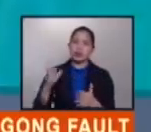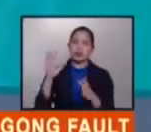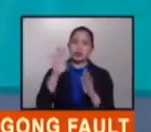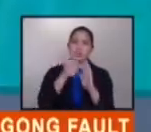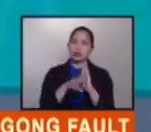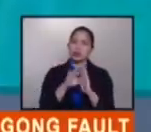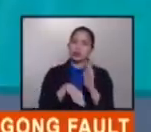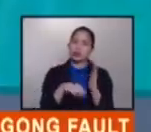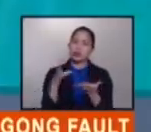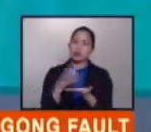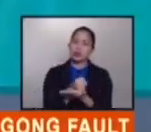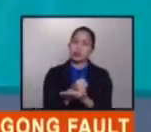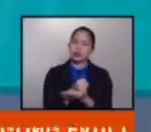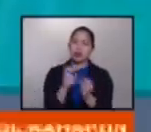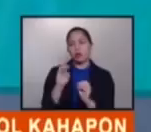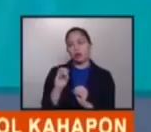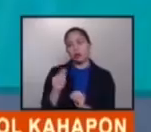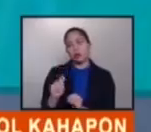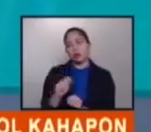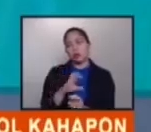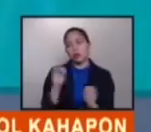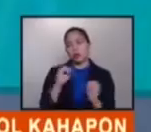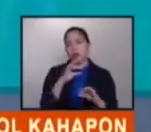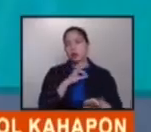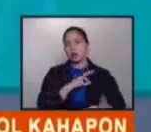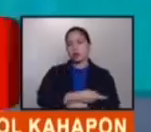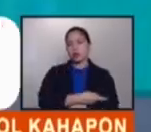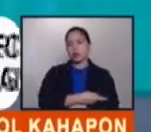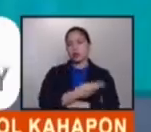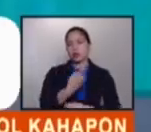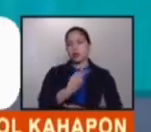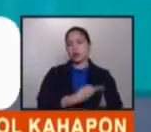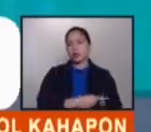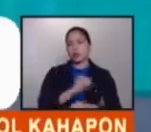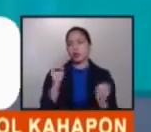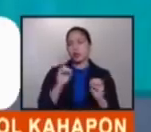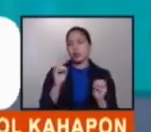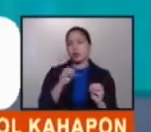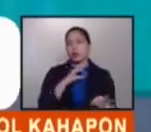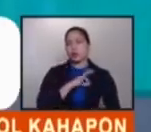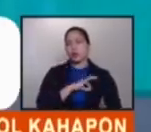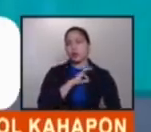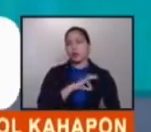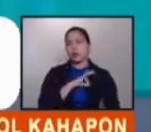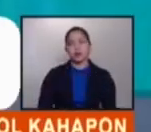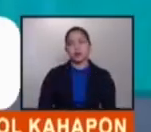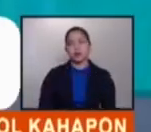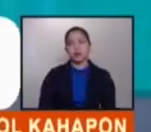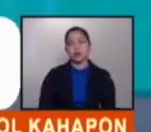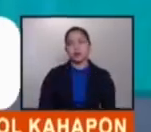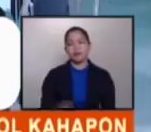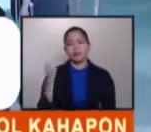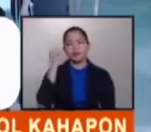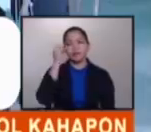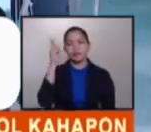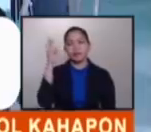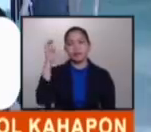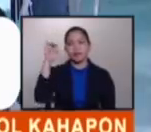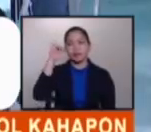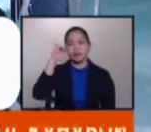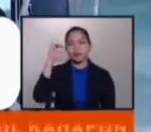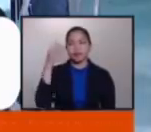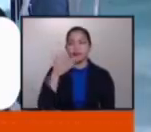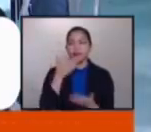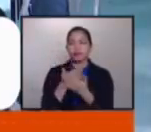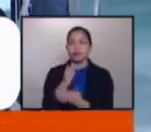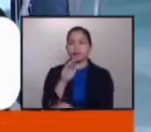po ng pasahod, walang OT, walang day off, walang benefits, etc. Sir Isidro, magandang